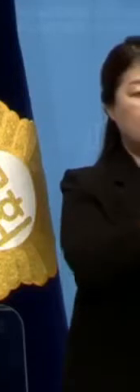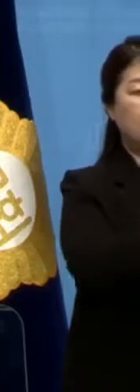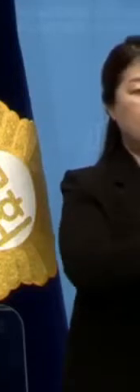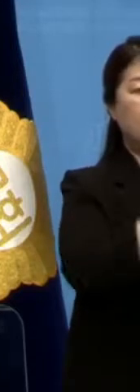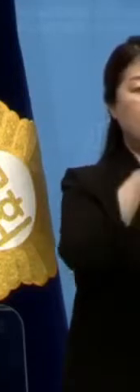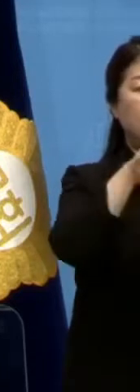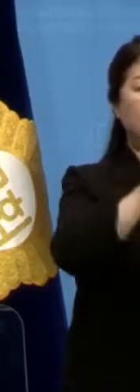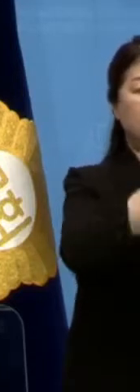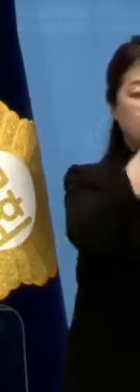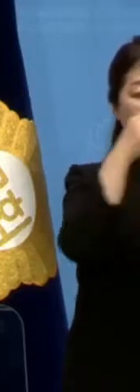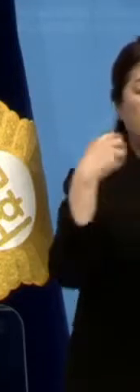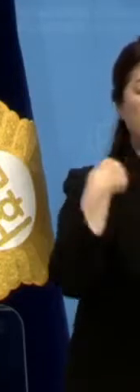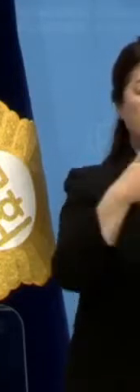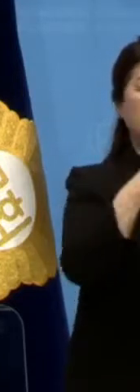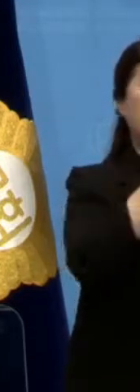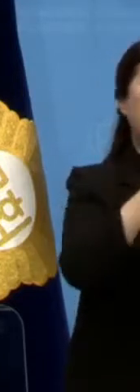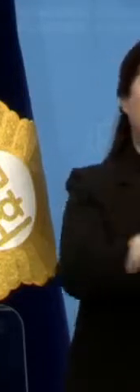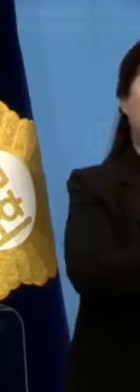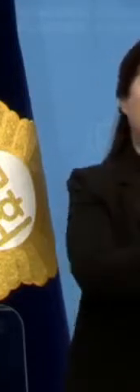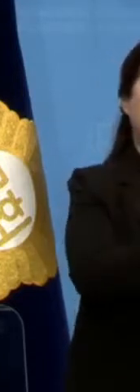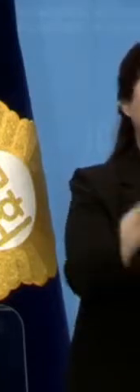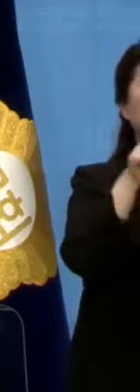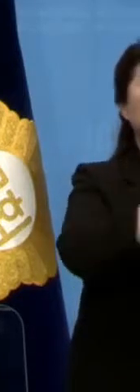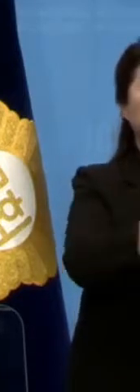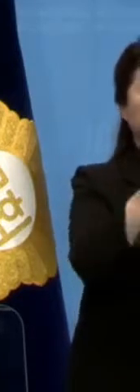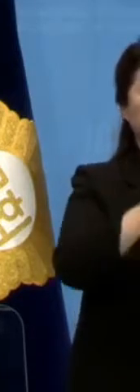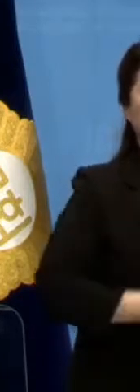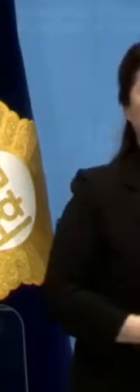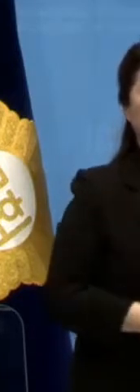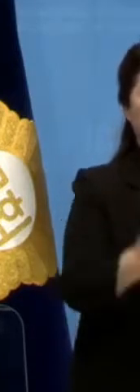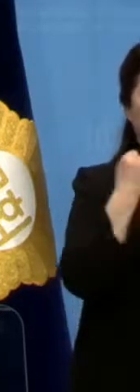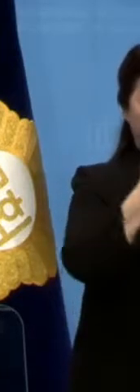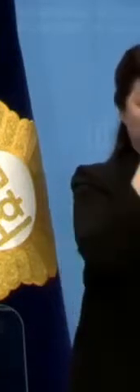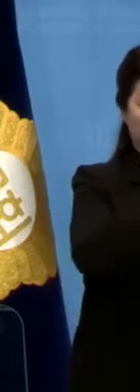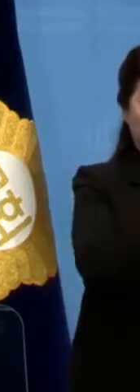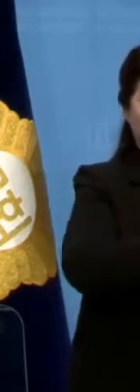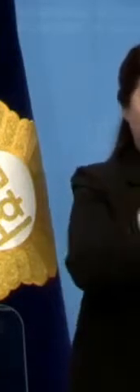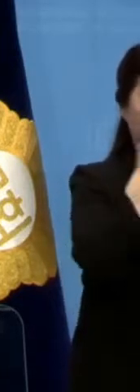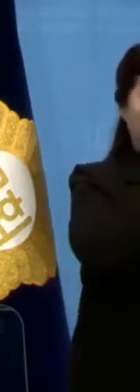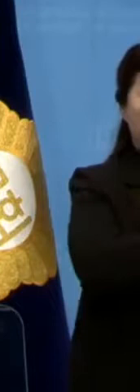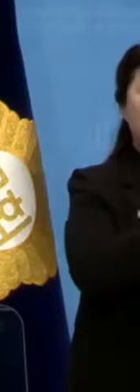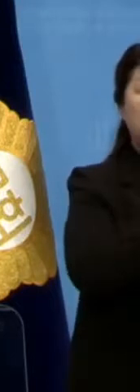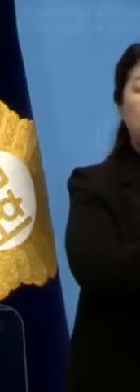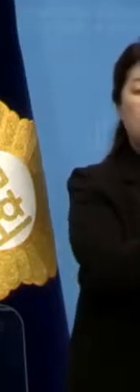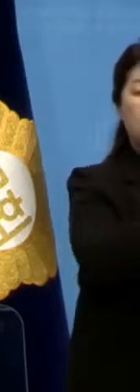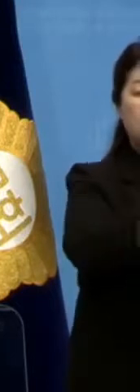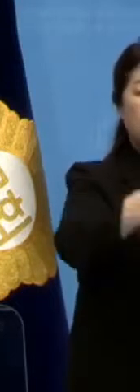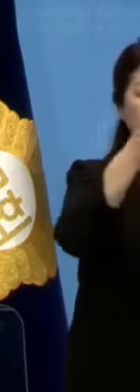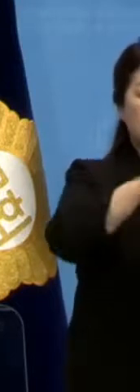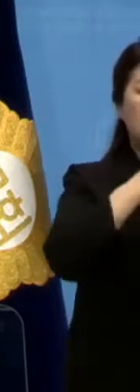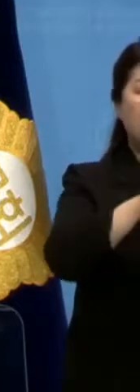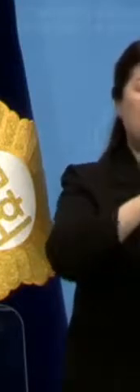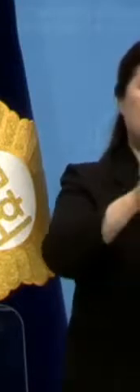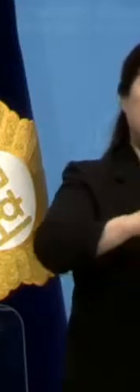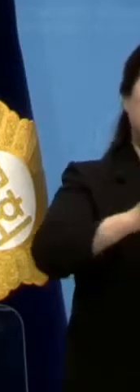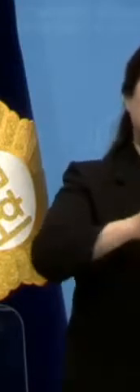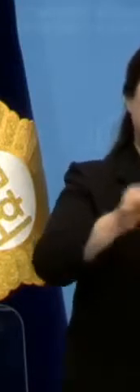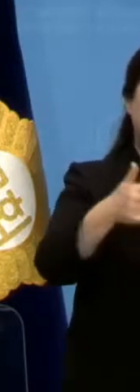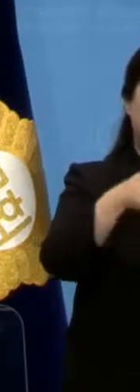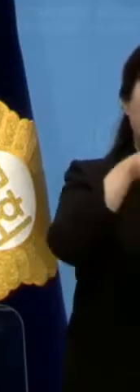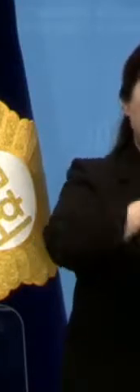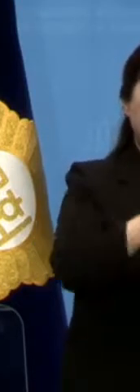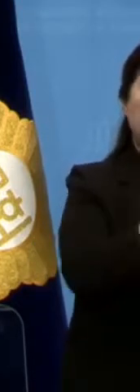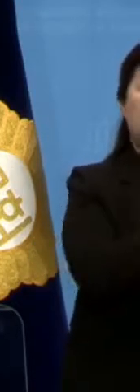합니다. 건강보험 보장성을 강화한다던 이른바 문재인 케어는 재정만 낭비하고 보장성